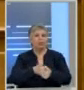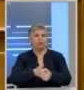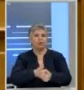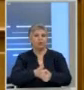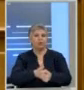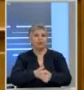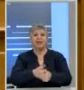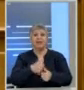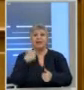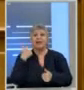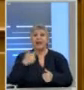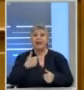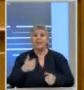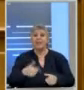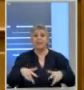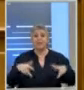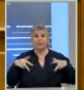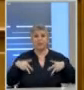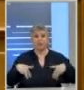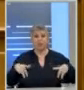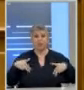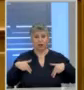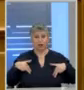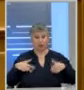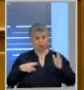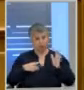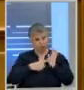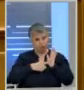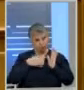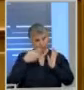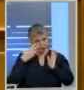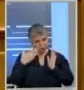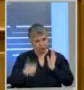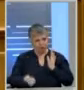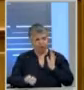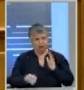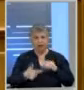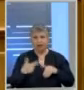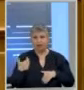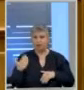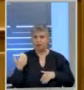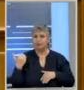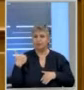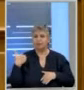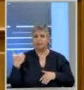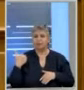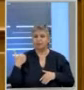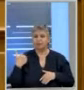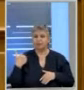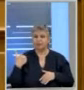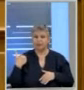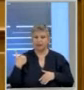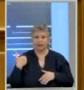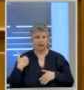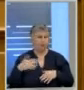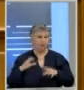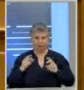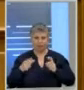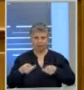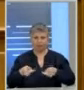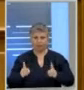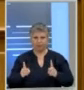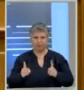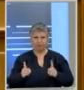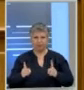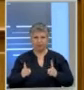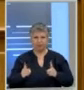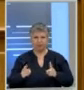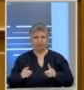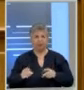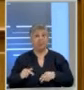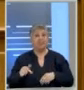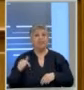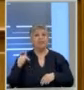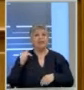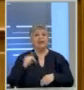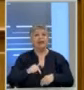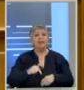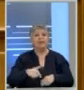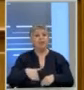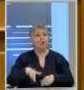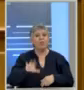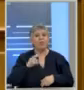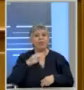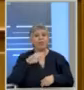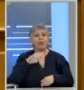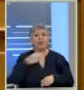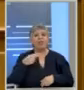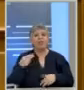δημοκρατία αυτό δεν επιτρέπεται ούτε καν να το ζητάει κανείς. Και αυτό δεν είναι θέμα μιας κυβέρνησης, είναι